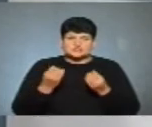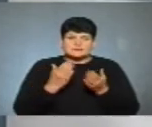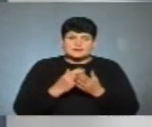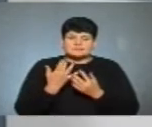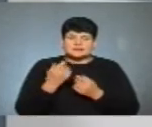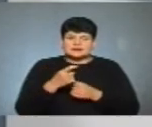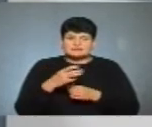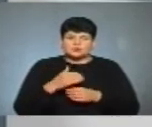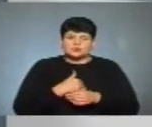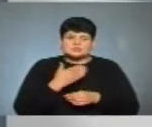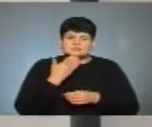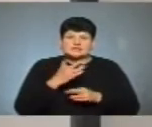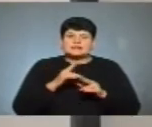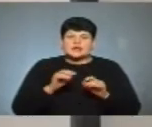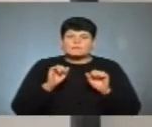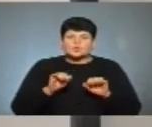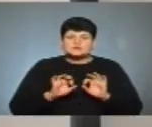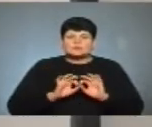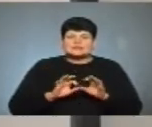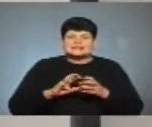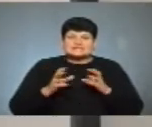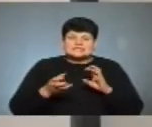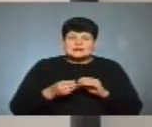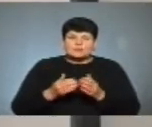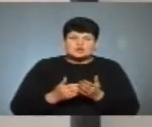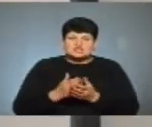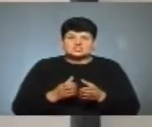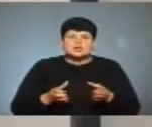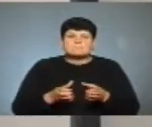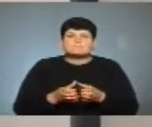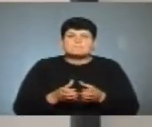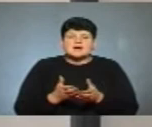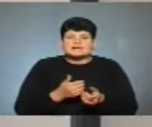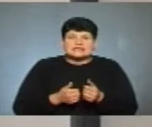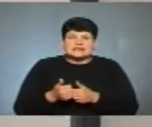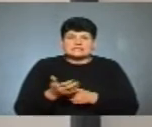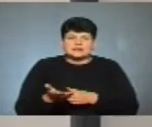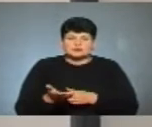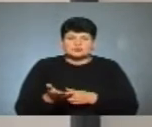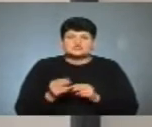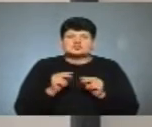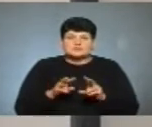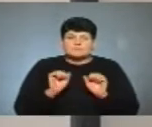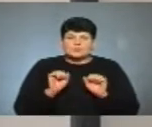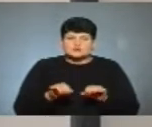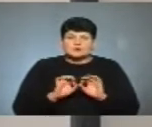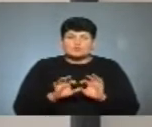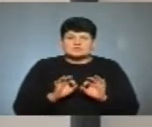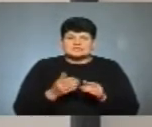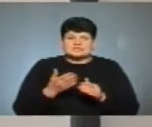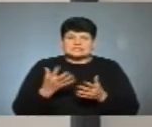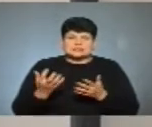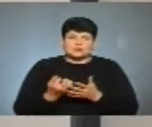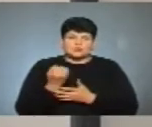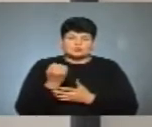хвилин. Хочу запитати, як можна пояснити результати політичних партій, які лідирують? Зокрема, чим можна пояснити ось такий їхній